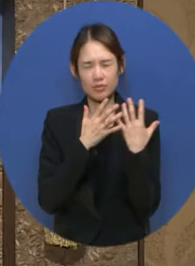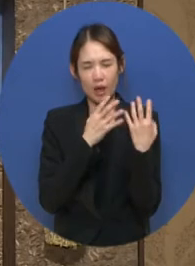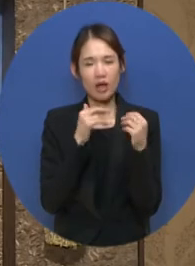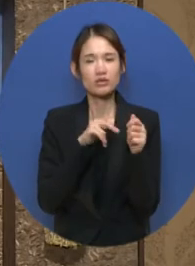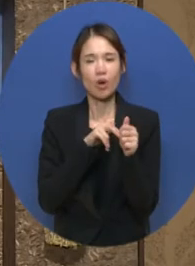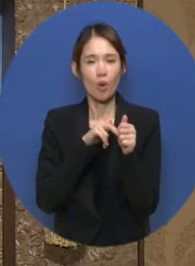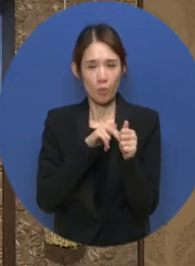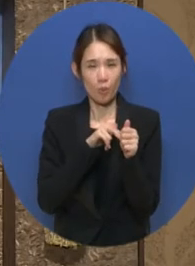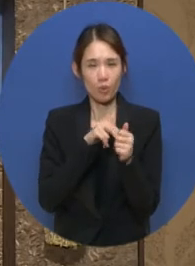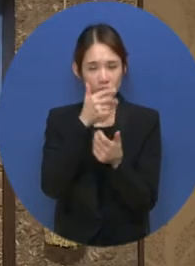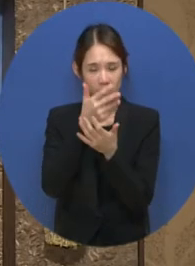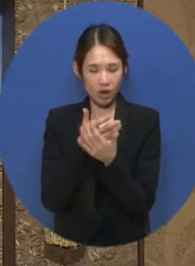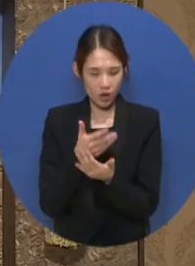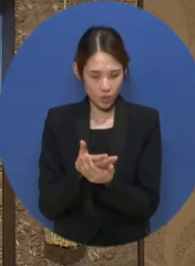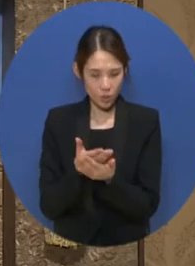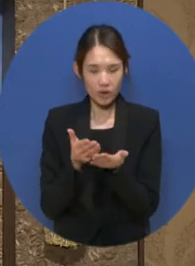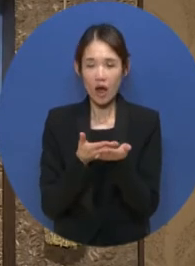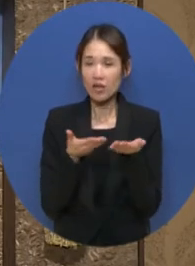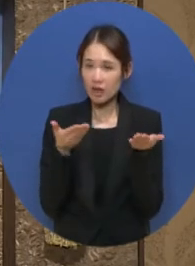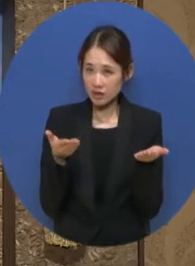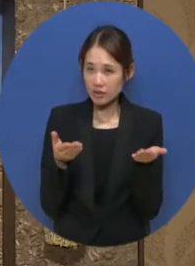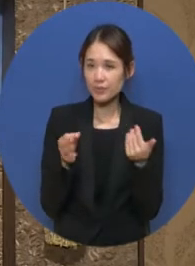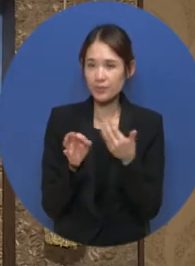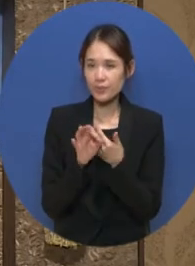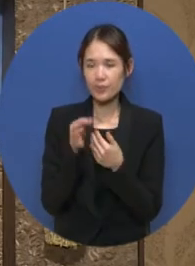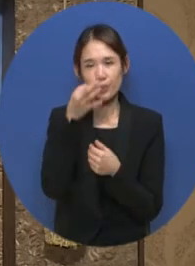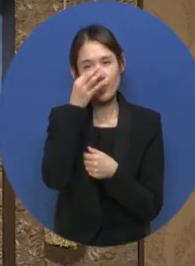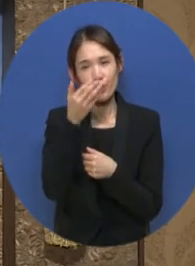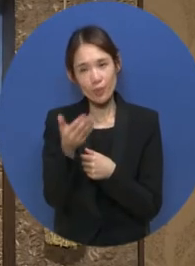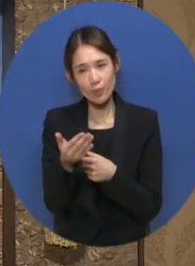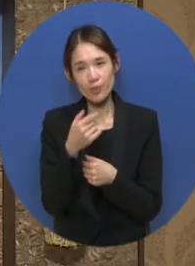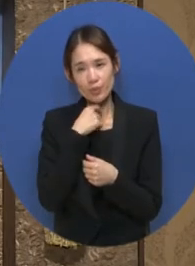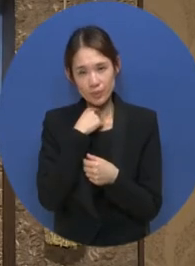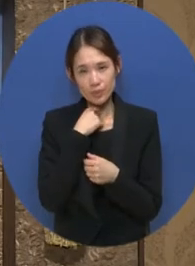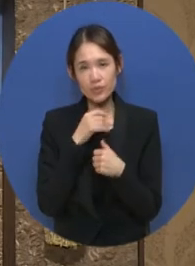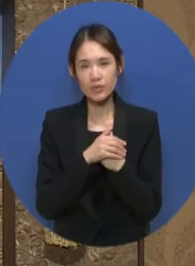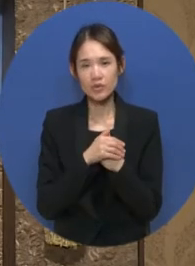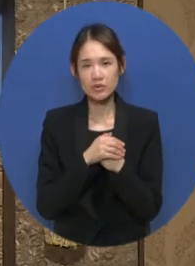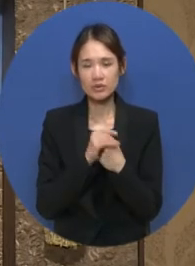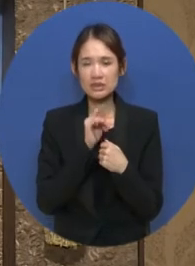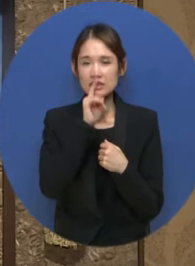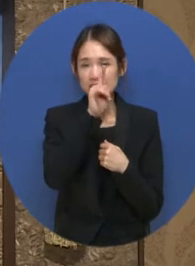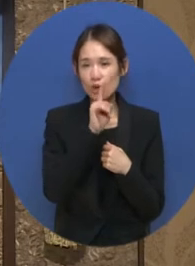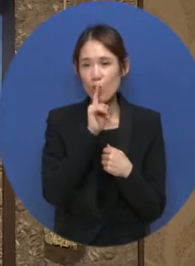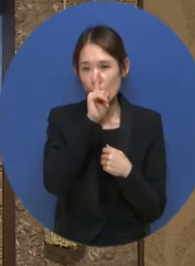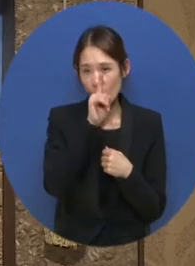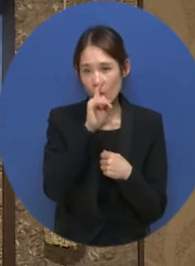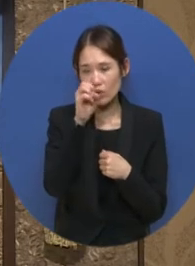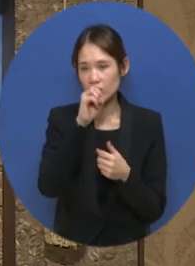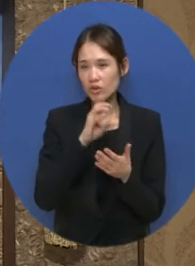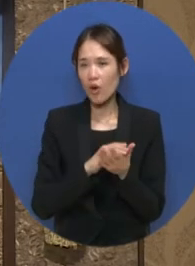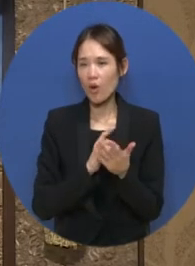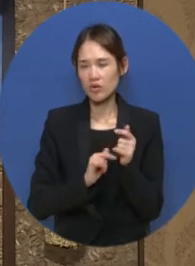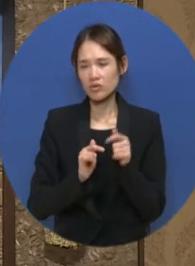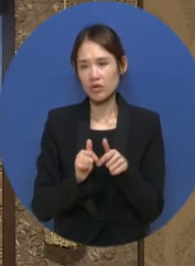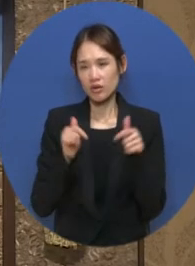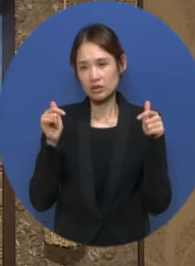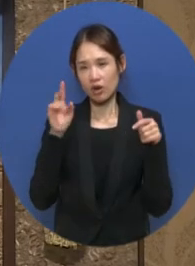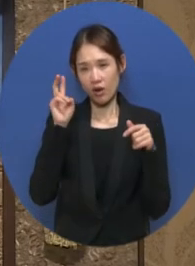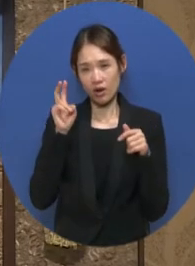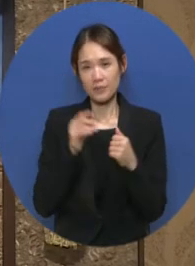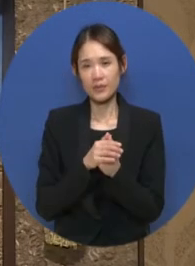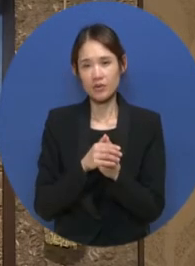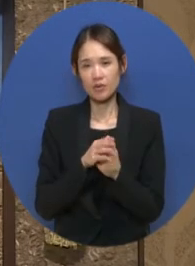정보 라든지 자료를 제공을 해 드리면 예 조금 더 신고를 조금 더 높이게 되고 또